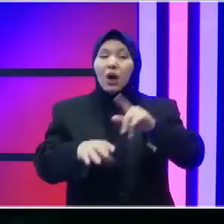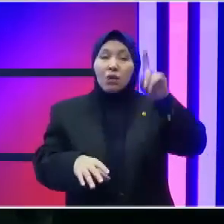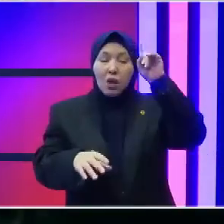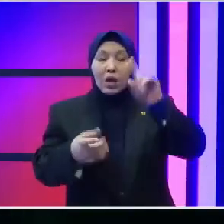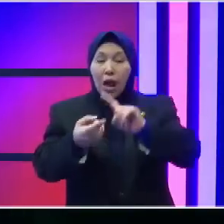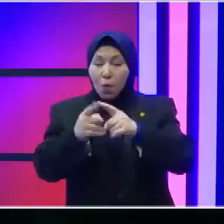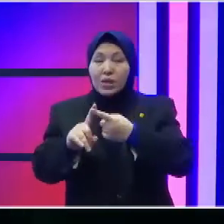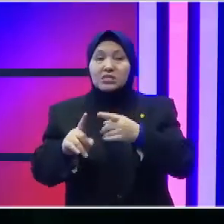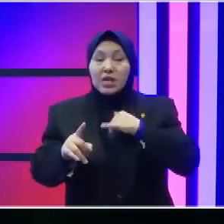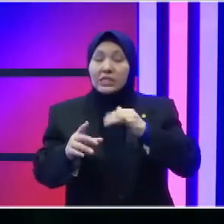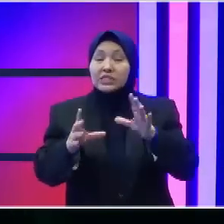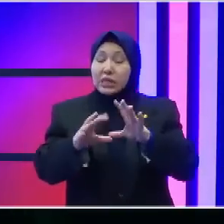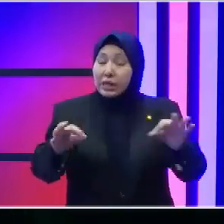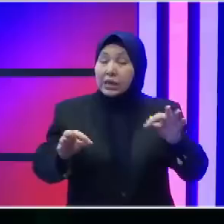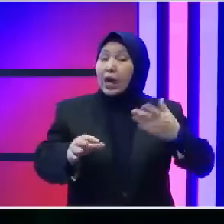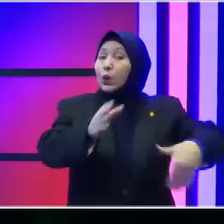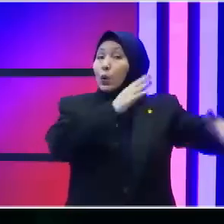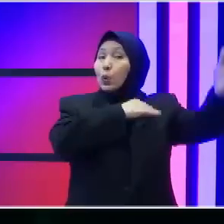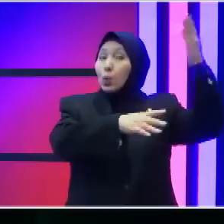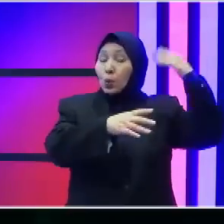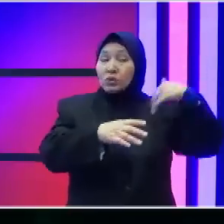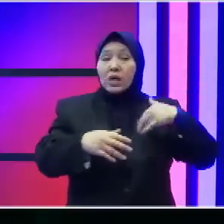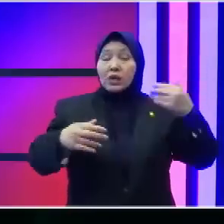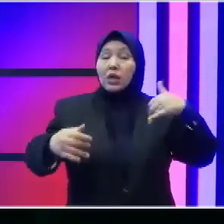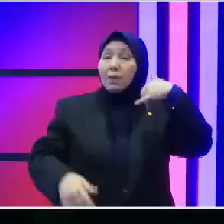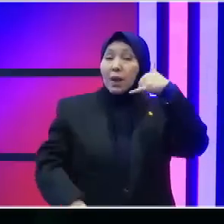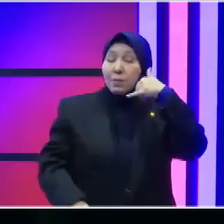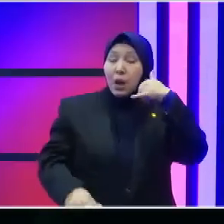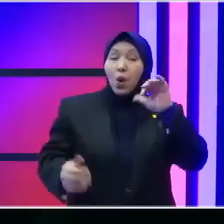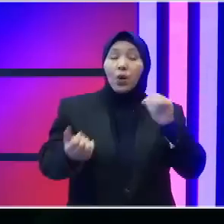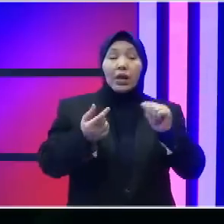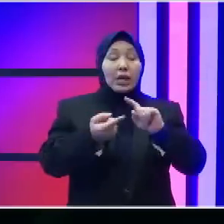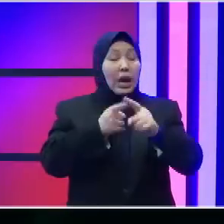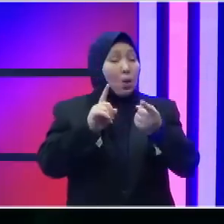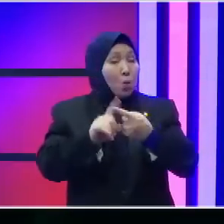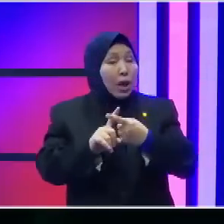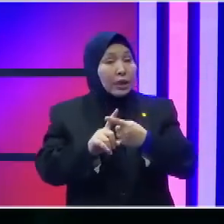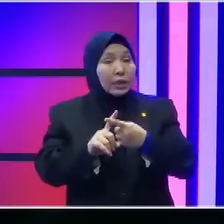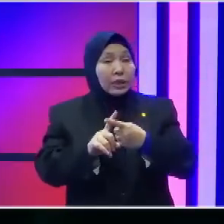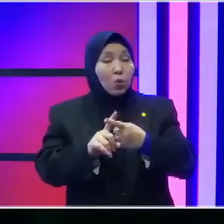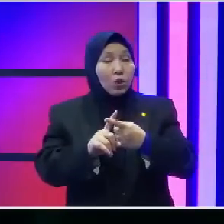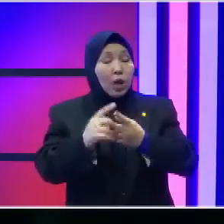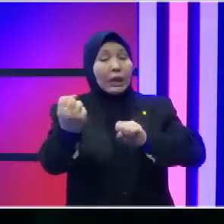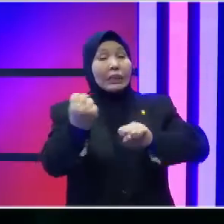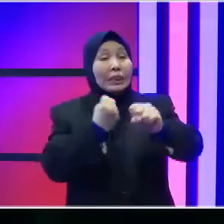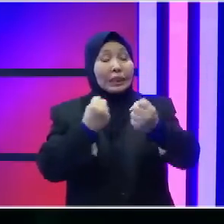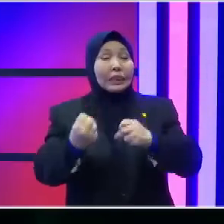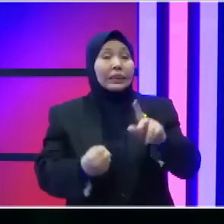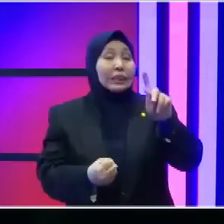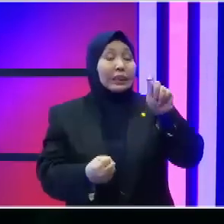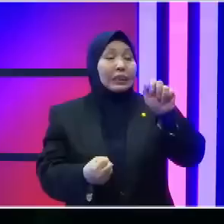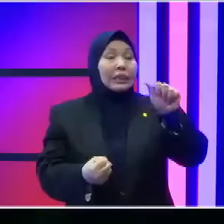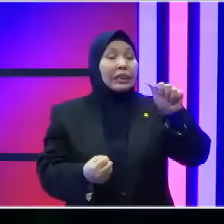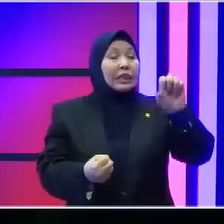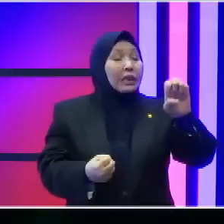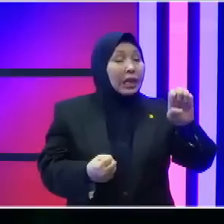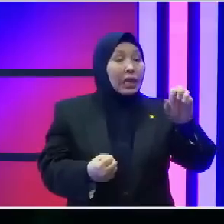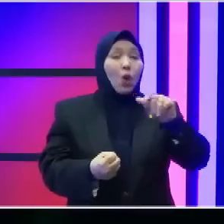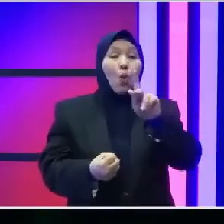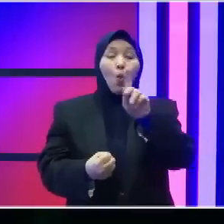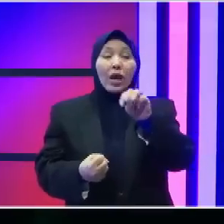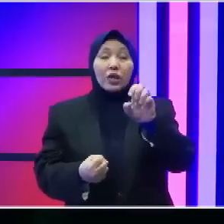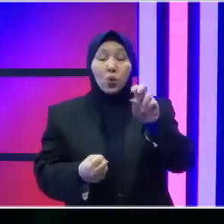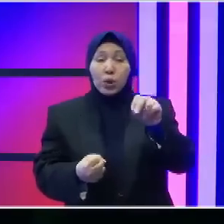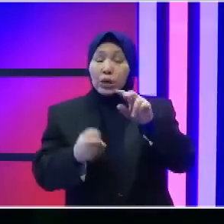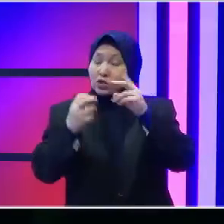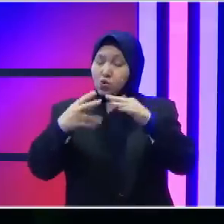kawan saya yang cerita sebelum ini, saya dihubungi dengan oleh seorang rakan beliau taekwondo. Dia kata masa dia taekwondo di sekolah menengah dahulu,